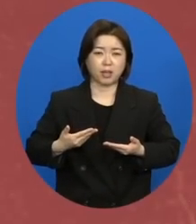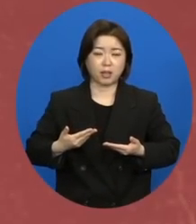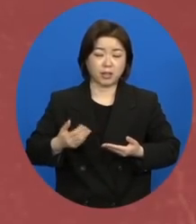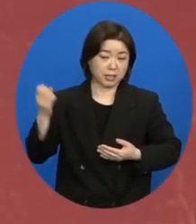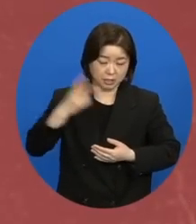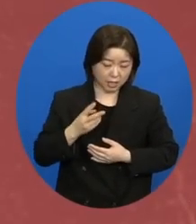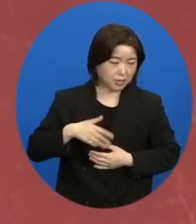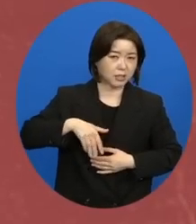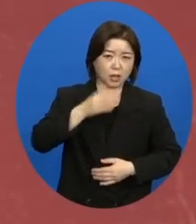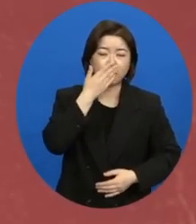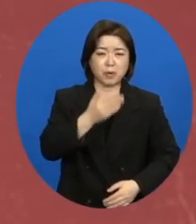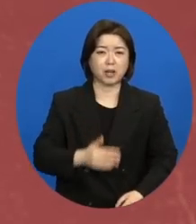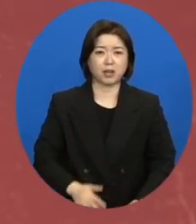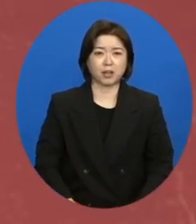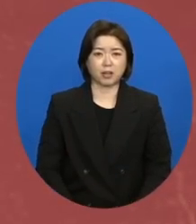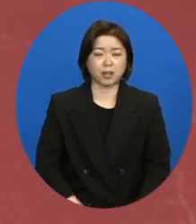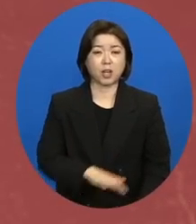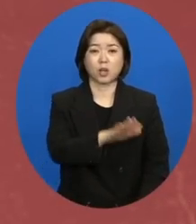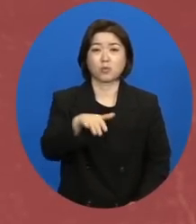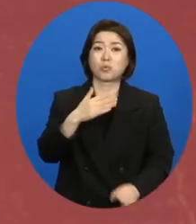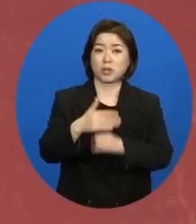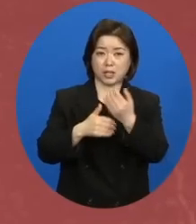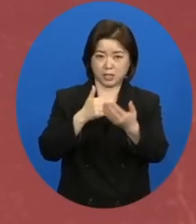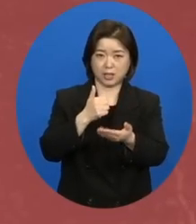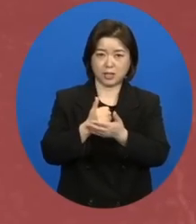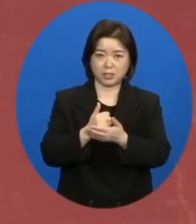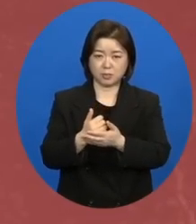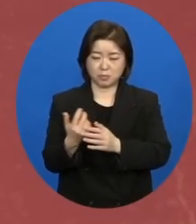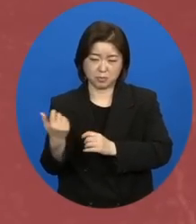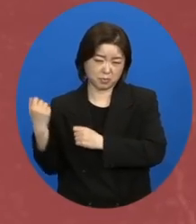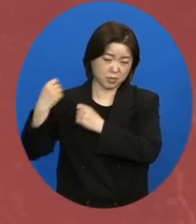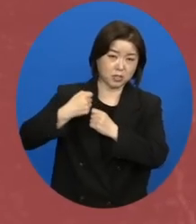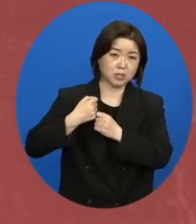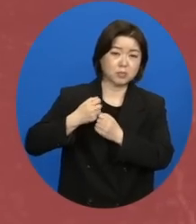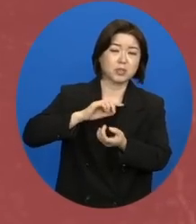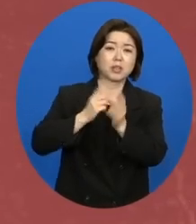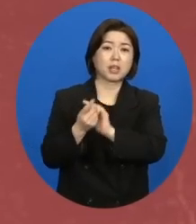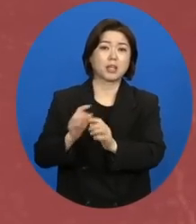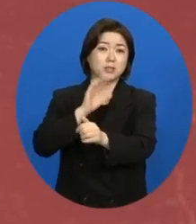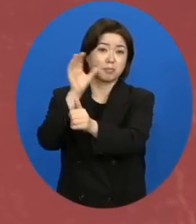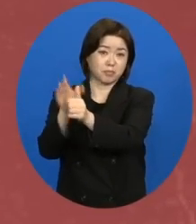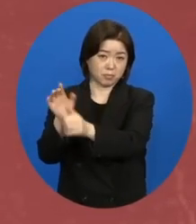가시겠다는 거예요. 우리 하나님이 짐을 지어주신대잖아요.